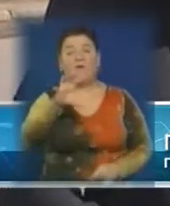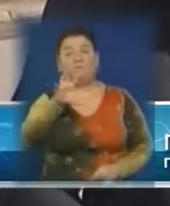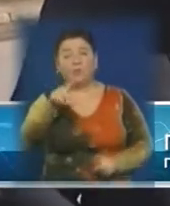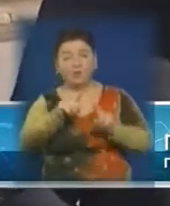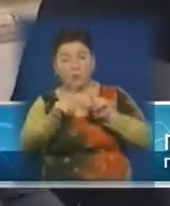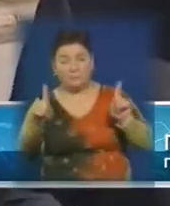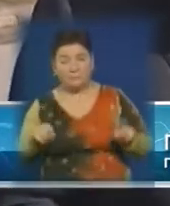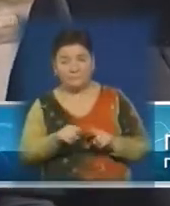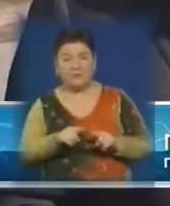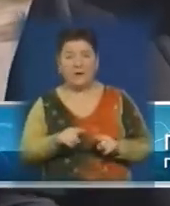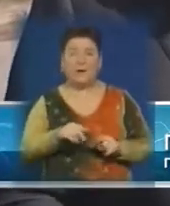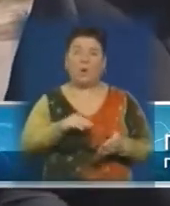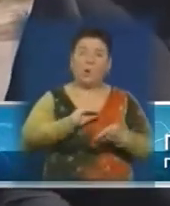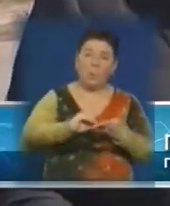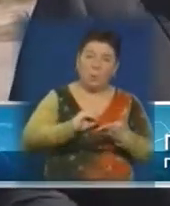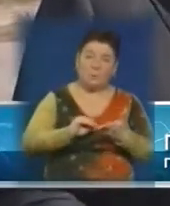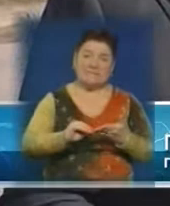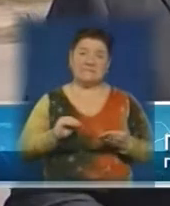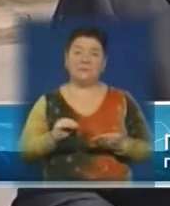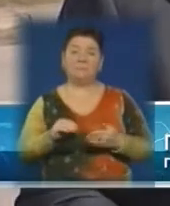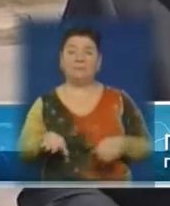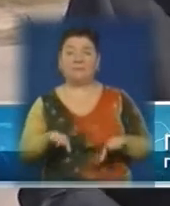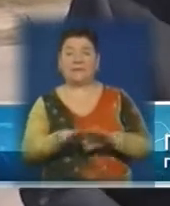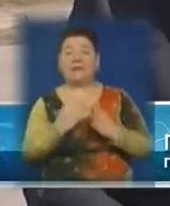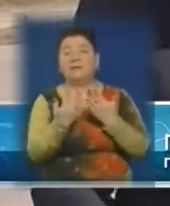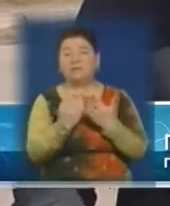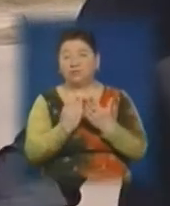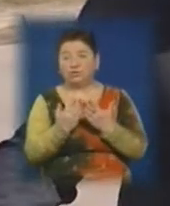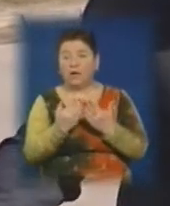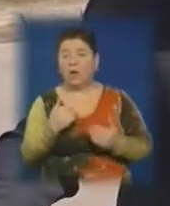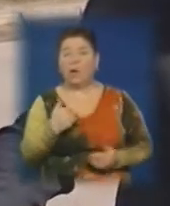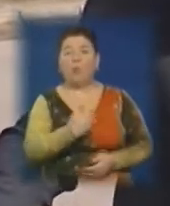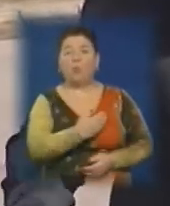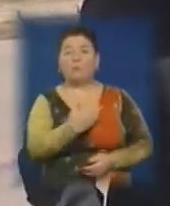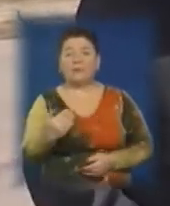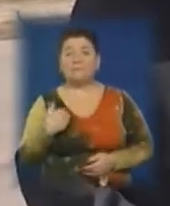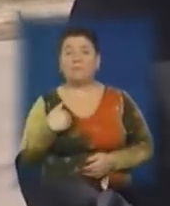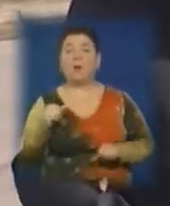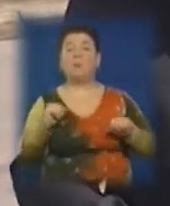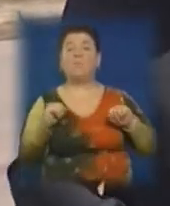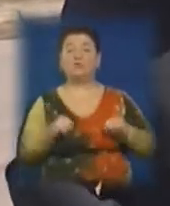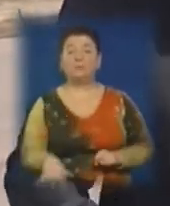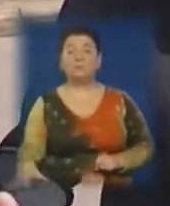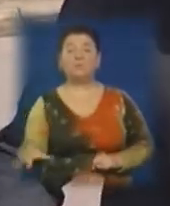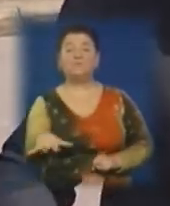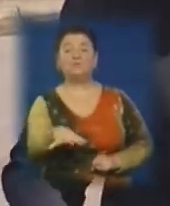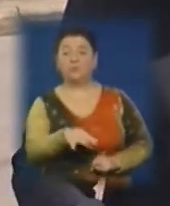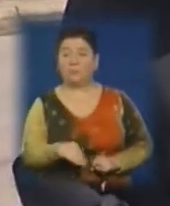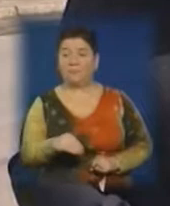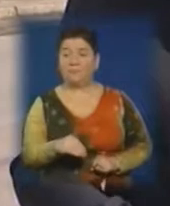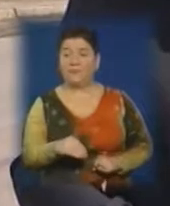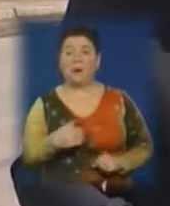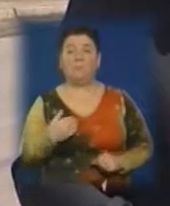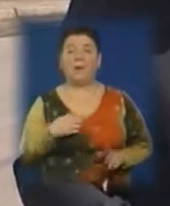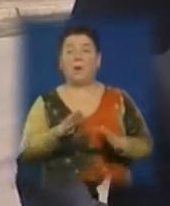фотоснімки, рукописи, от, ну, останні книжки. У нас ми можемо всю цю, що ми подали,